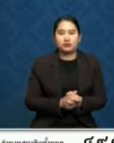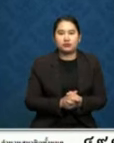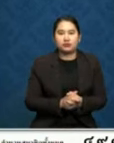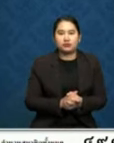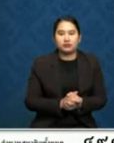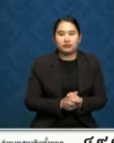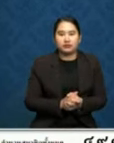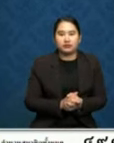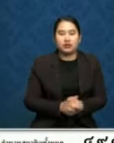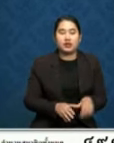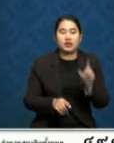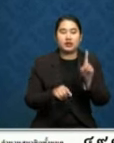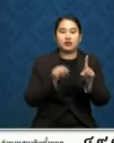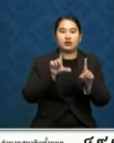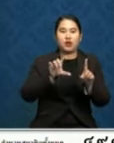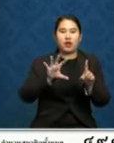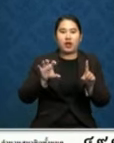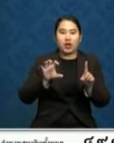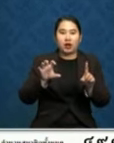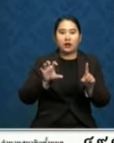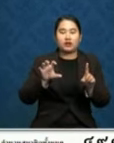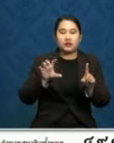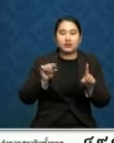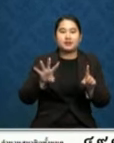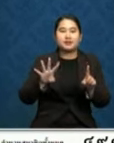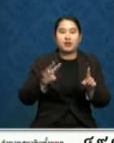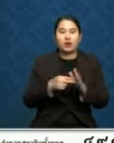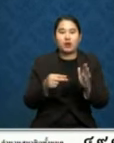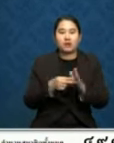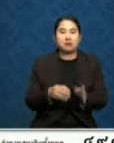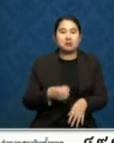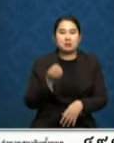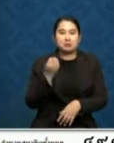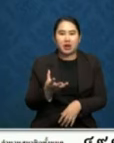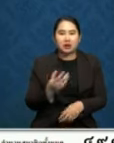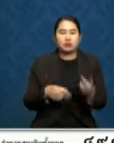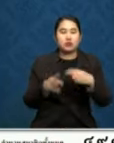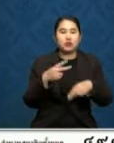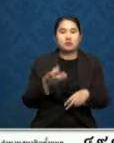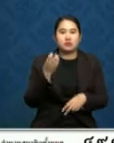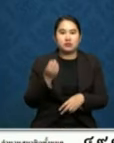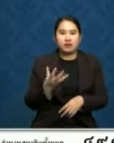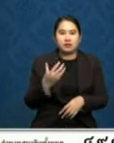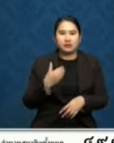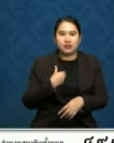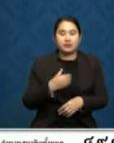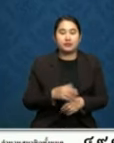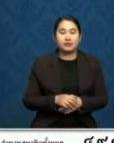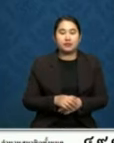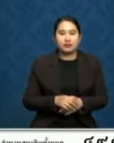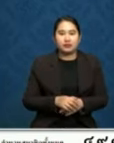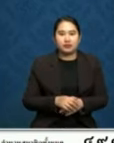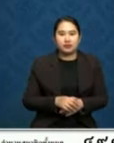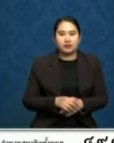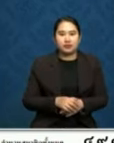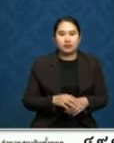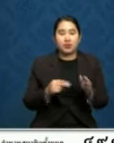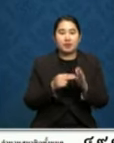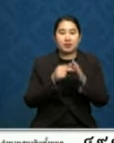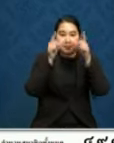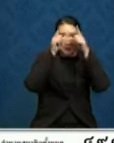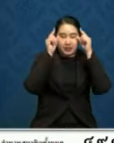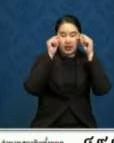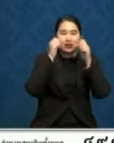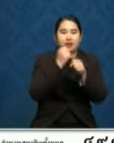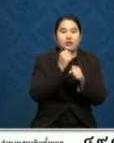นะครับ1ต่อ524นะครับก็เป็นสัดส่วนที่สูงมากในบางเรือนจำนะครับแล้วก็มีพยาบาลที่ประจำ